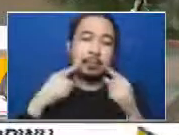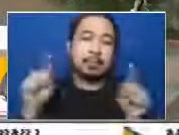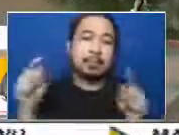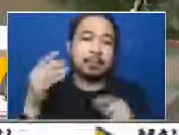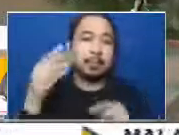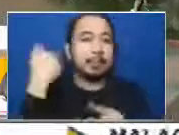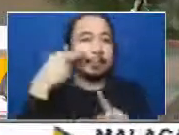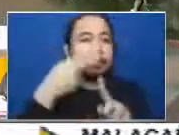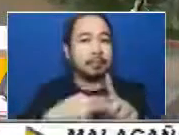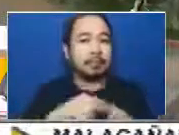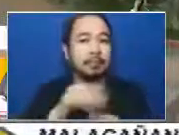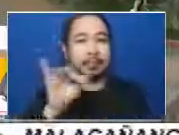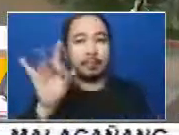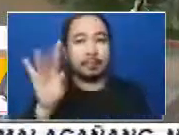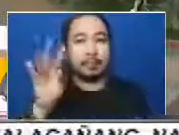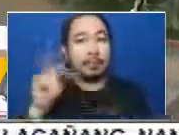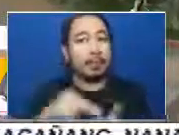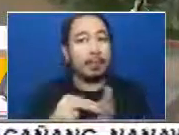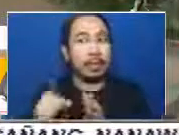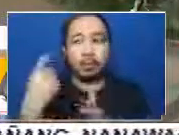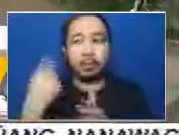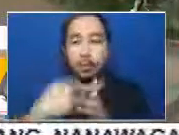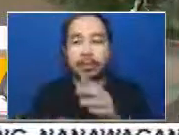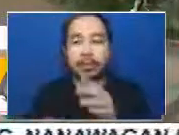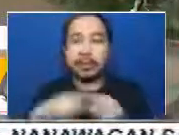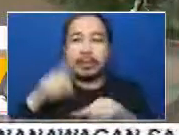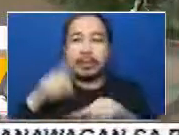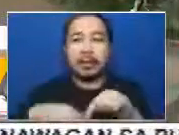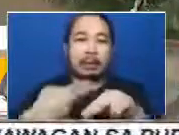pong mga mamimili ngayon pong